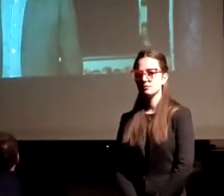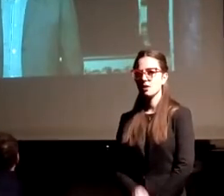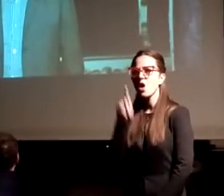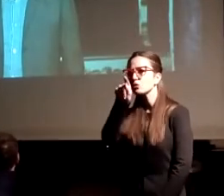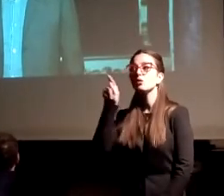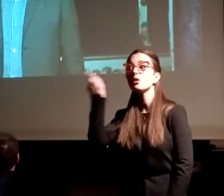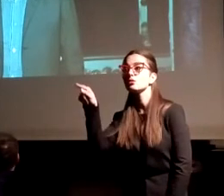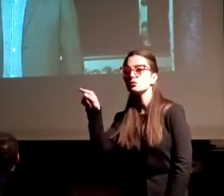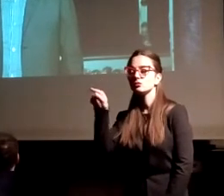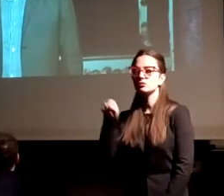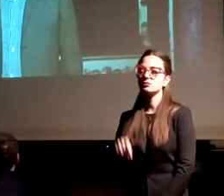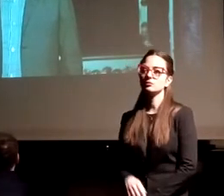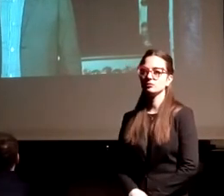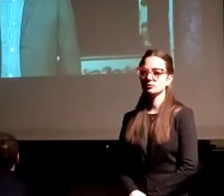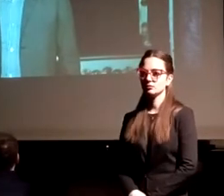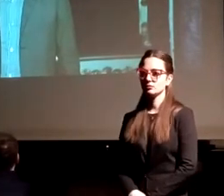88